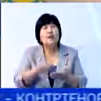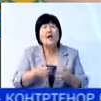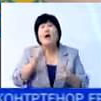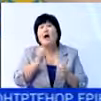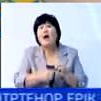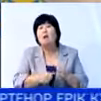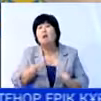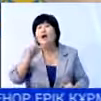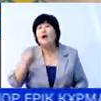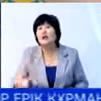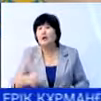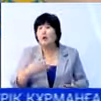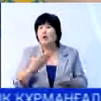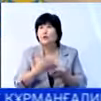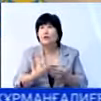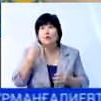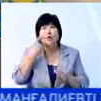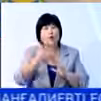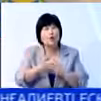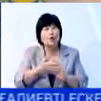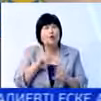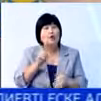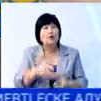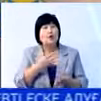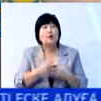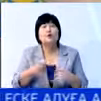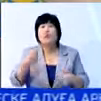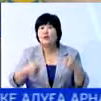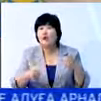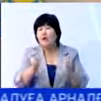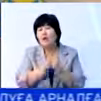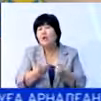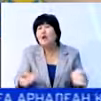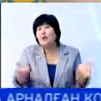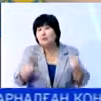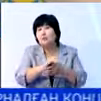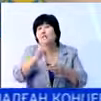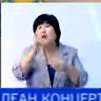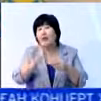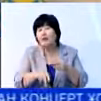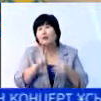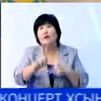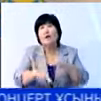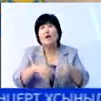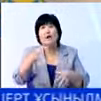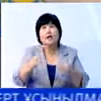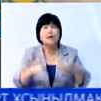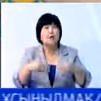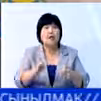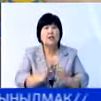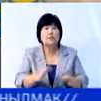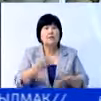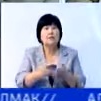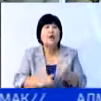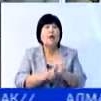әрбір азамат осы мәселені түсіне отырып, сол жерде өздерінің дауларын бітімгершілікпен аяқтап, сол арғай сотқа дейін жеткізбеу мәселесі